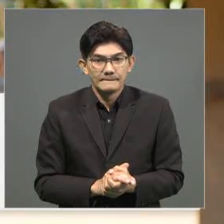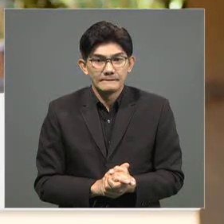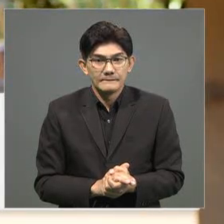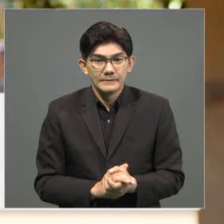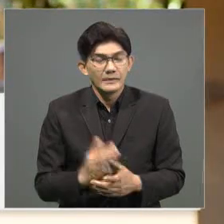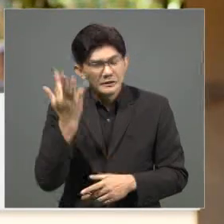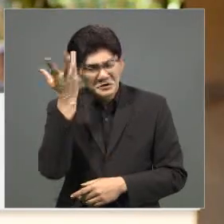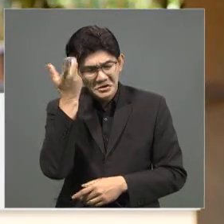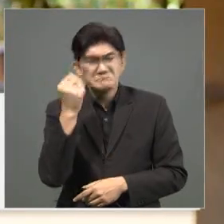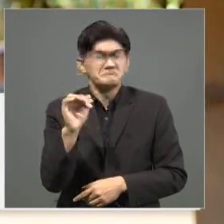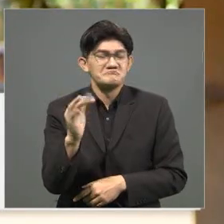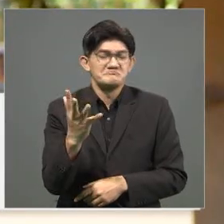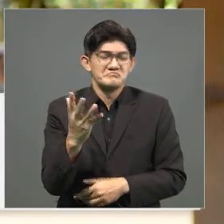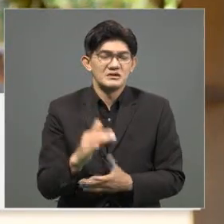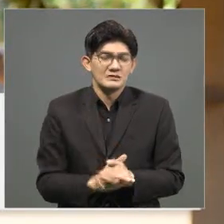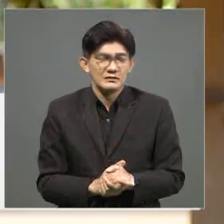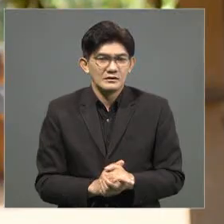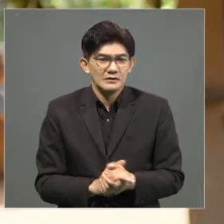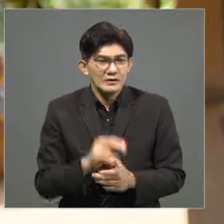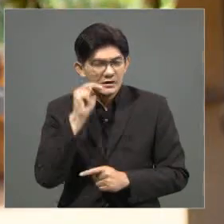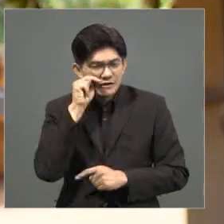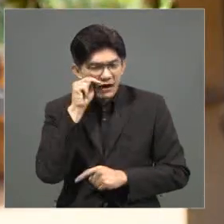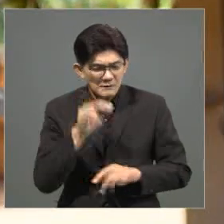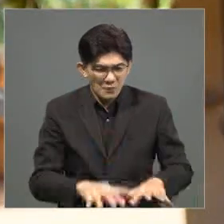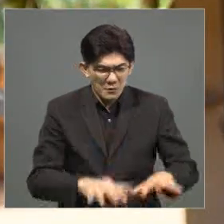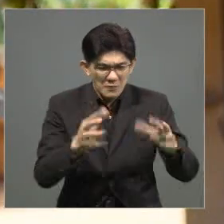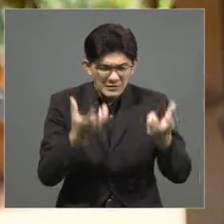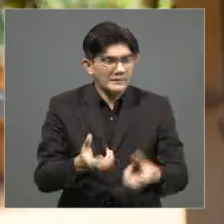ไม่ค่อยมีความกังวลเท่าไหร่เราคิดว่าน้ำคงไม่มาก